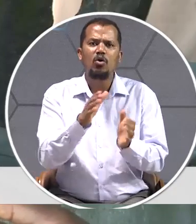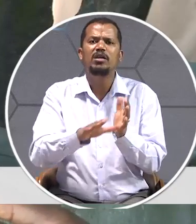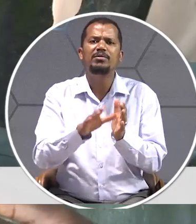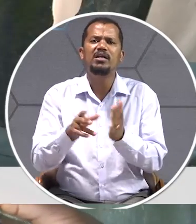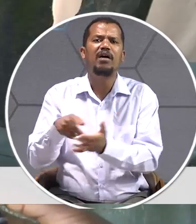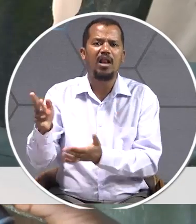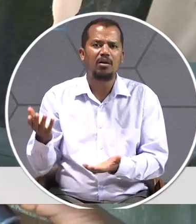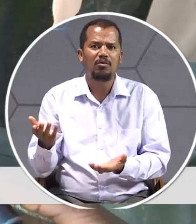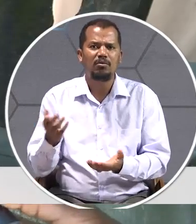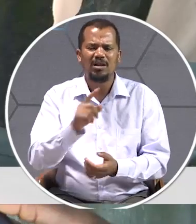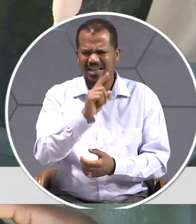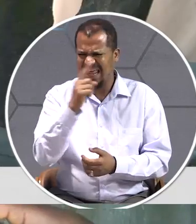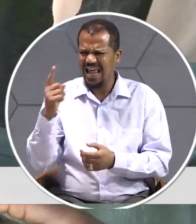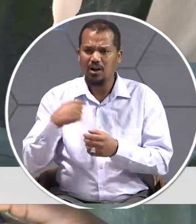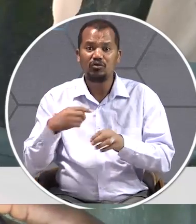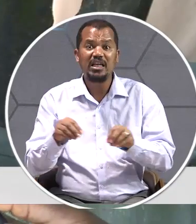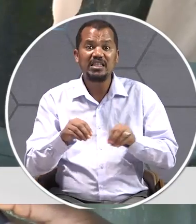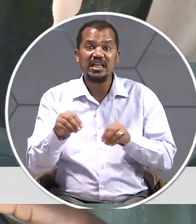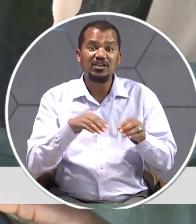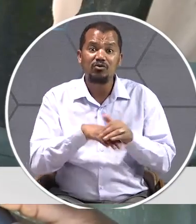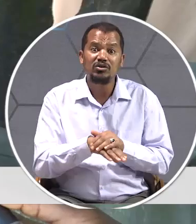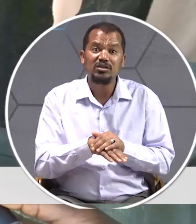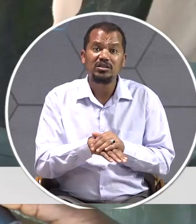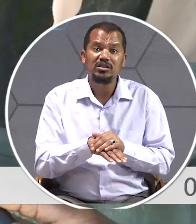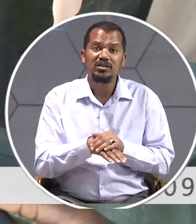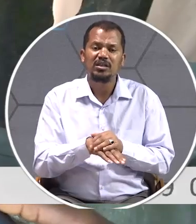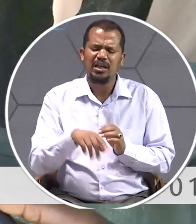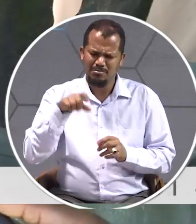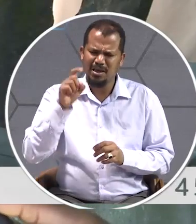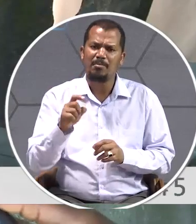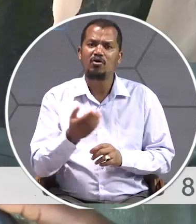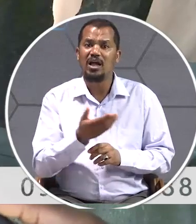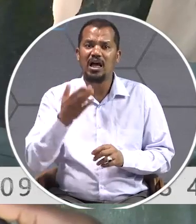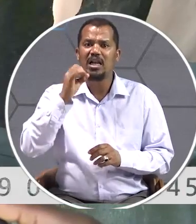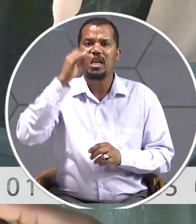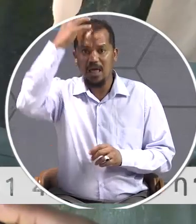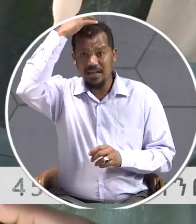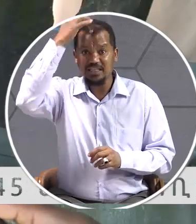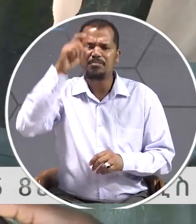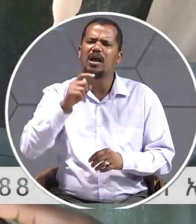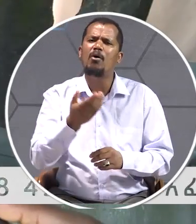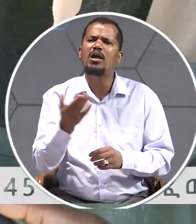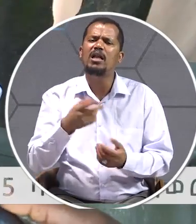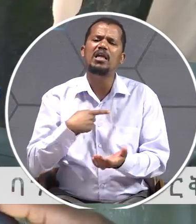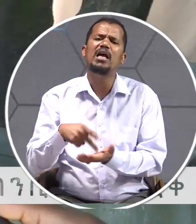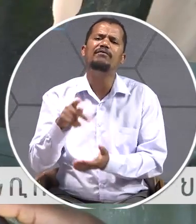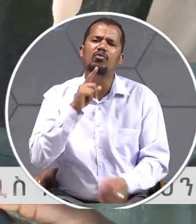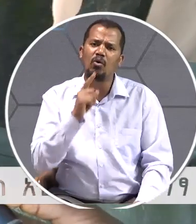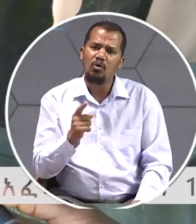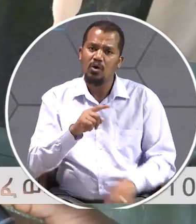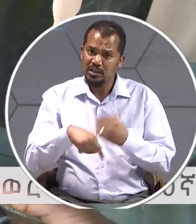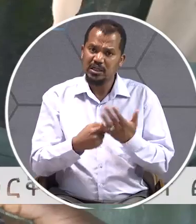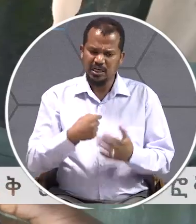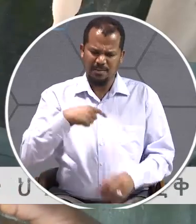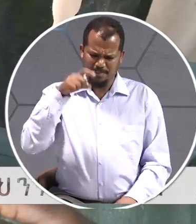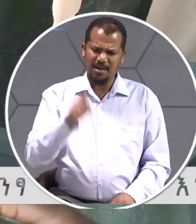كفلانه بيان داندون كسك أسيوست يميكا باني نجر لمنجست ميكا باني نجر يكفر كونيلوت